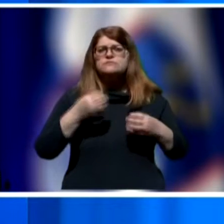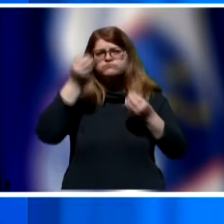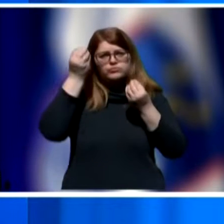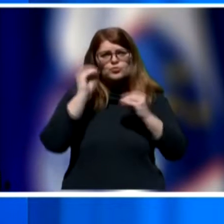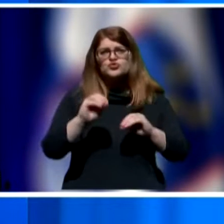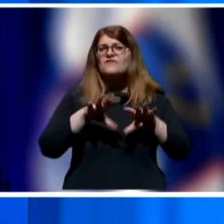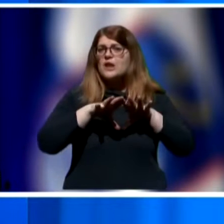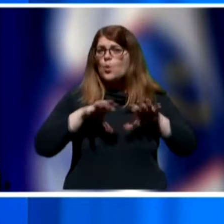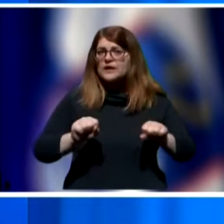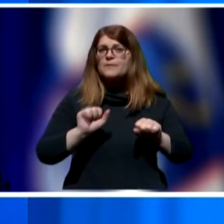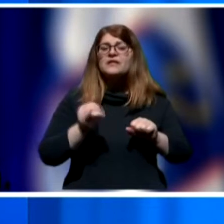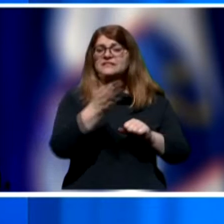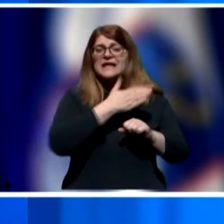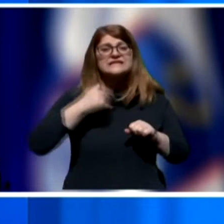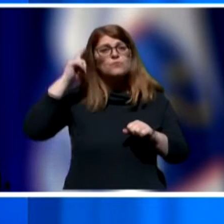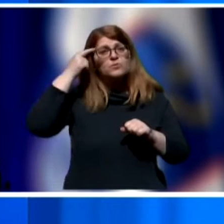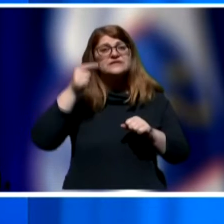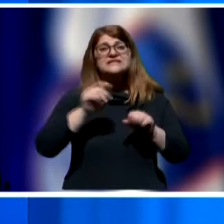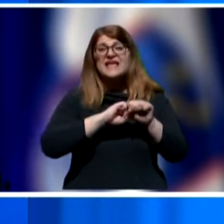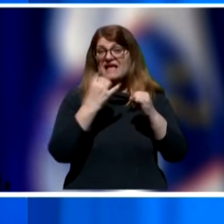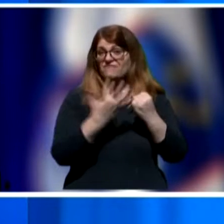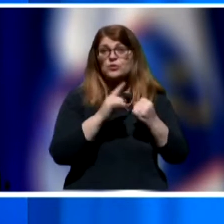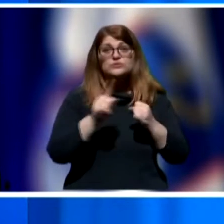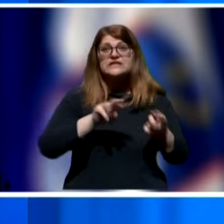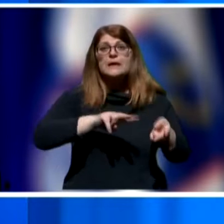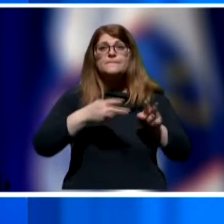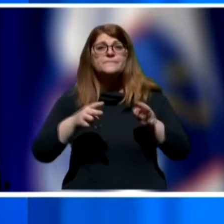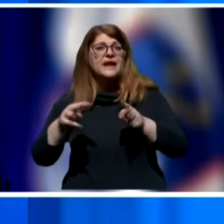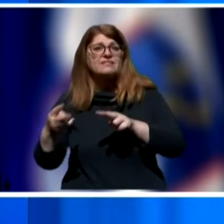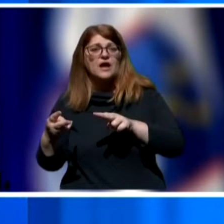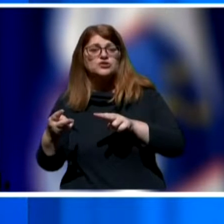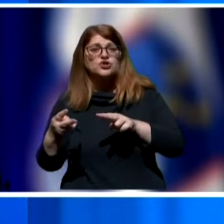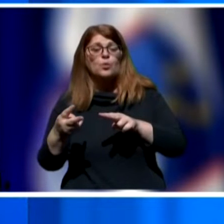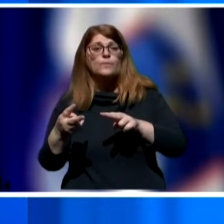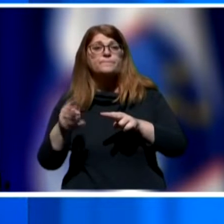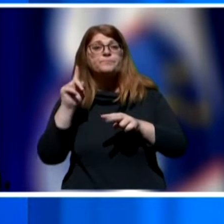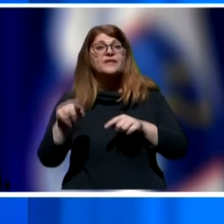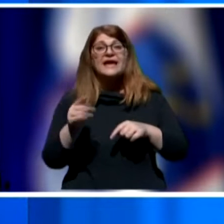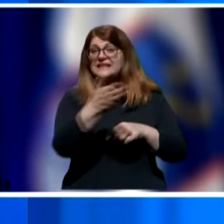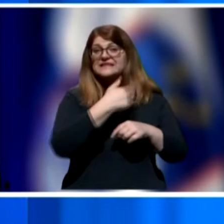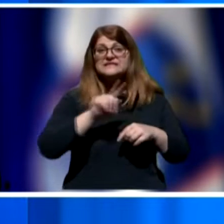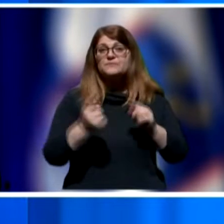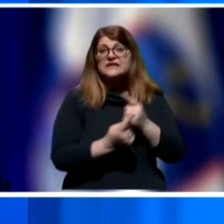ukrepov, da smo poskrbeli, da se virus ni prenašal pretirano in da se nam ni zgodila